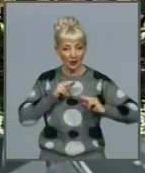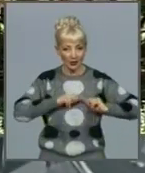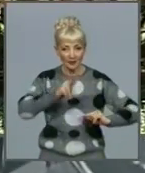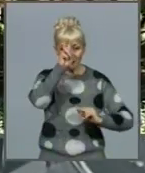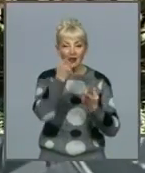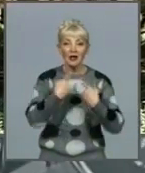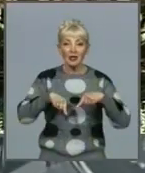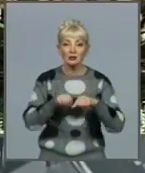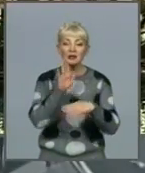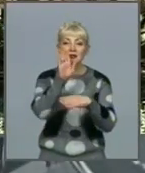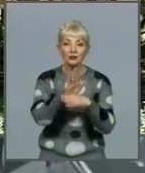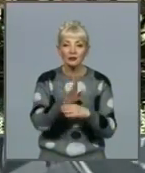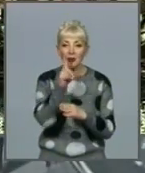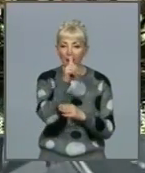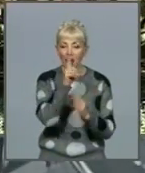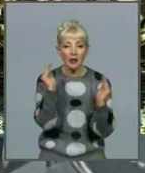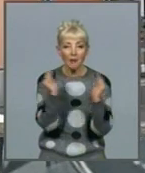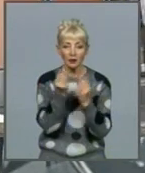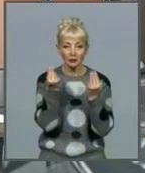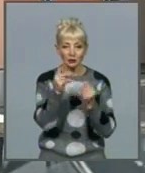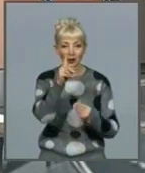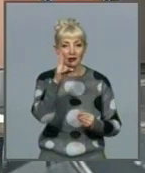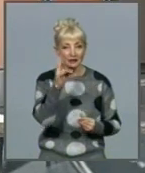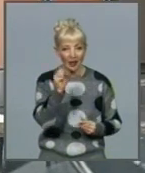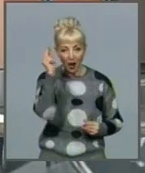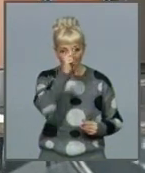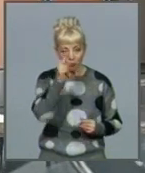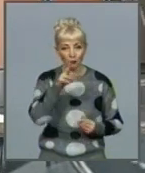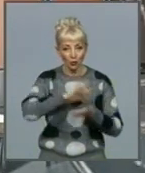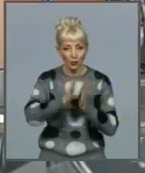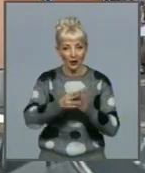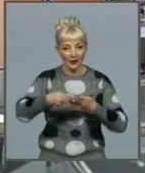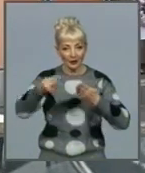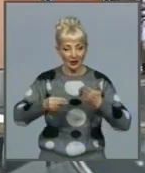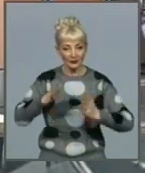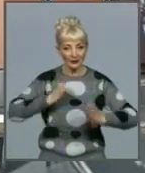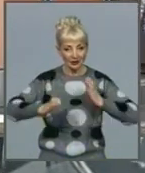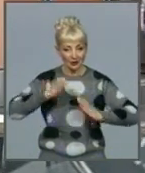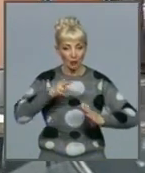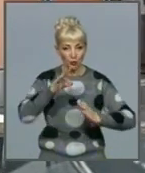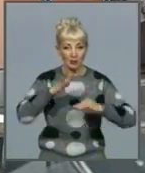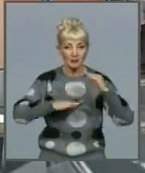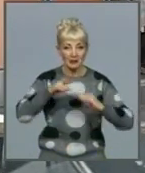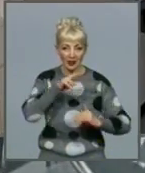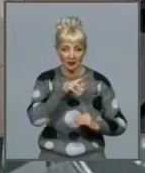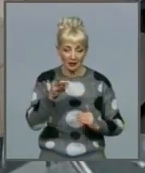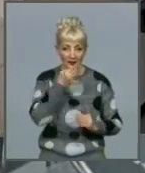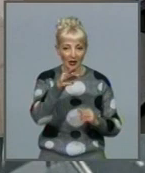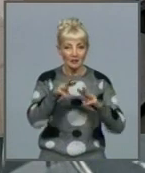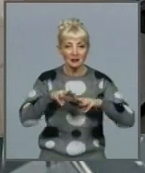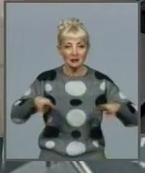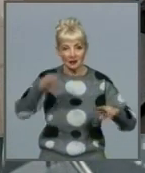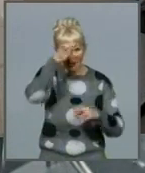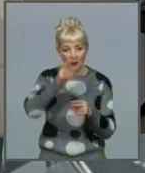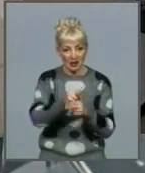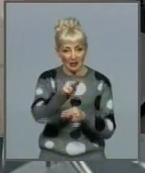Держава встановить мінімальну ціну на навчання за контрактом у вишах на певних спеціальностях. Про це повідомили у Міністерстві освіти та науки. Мова йде